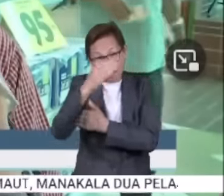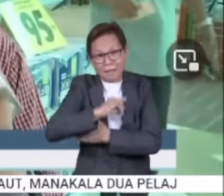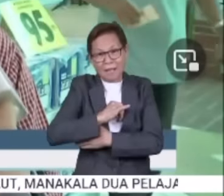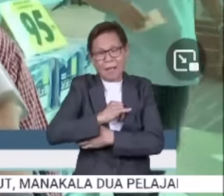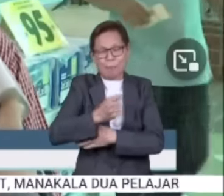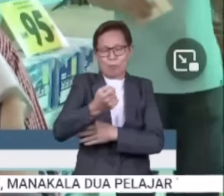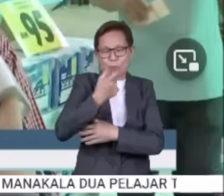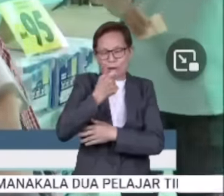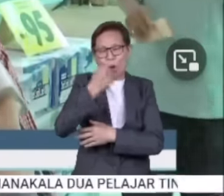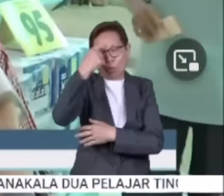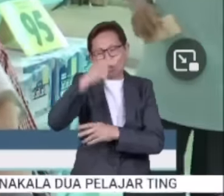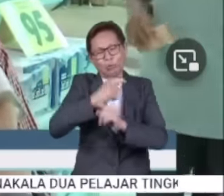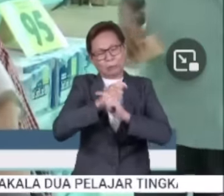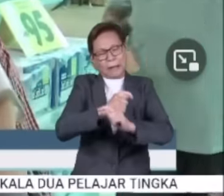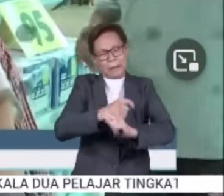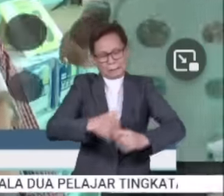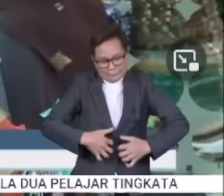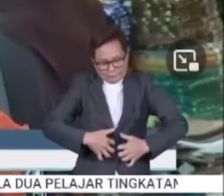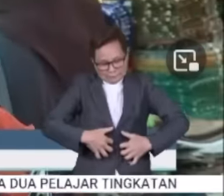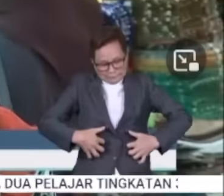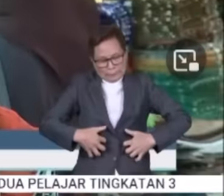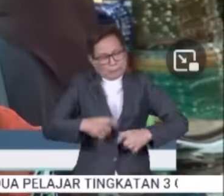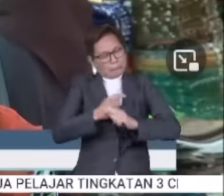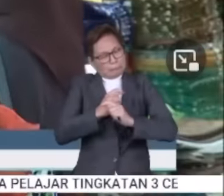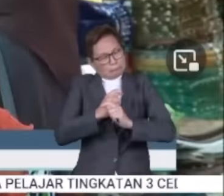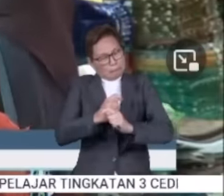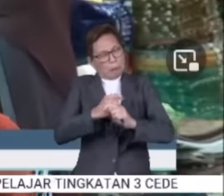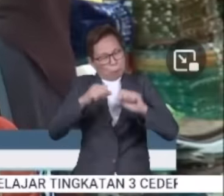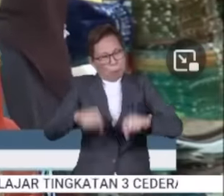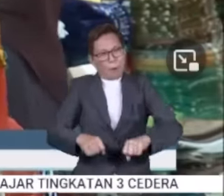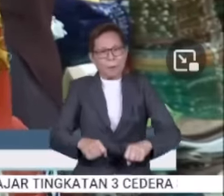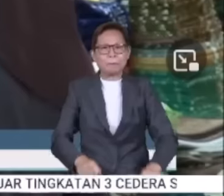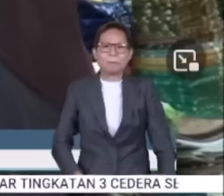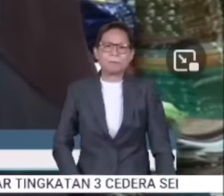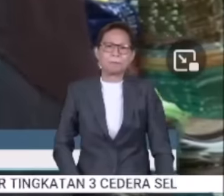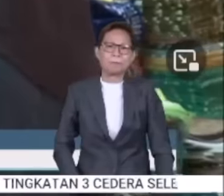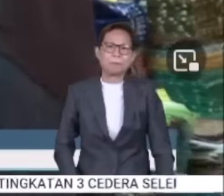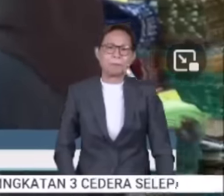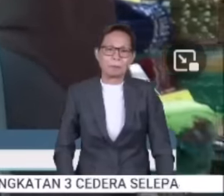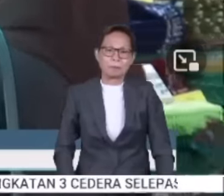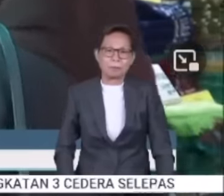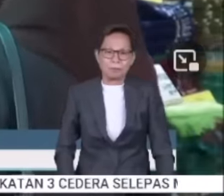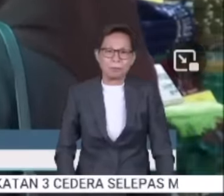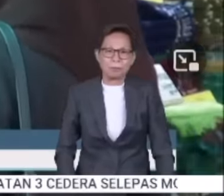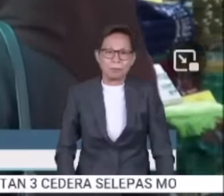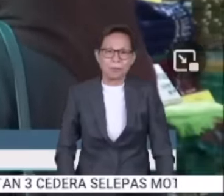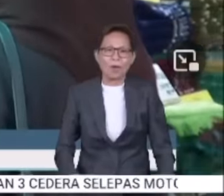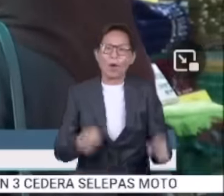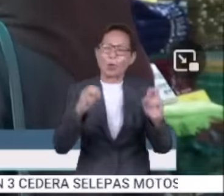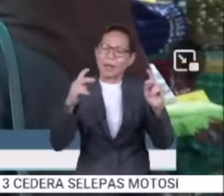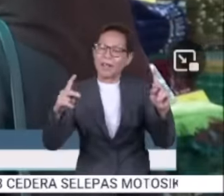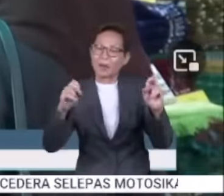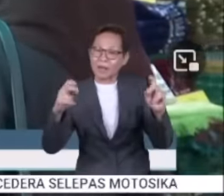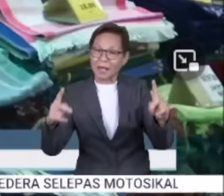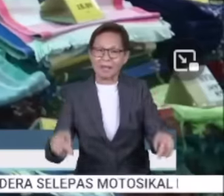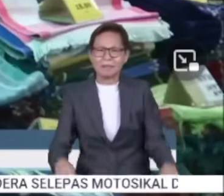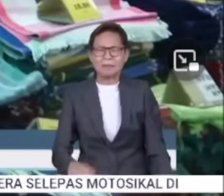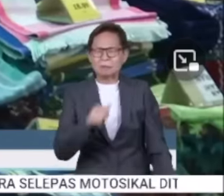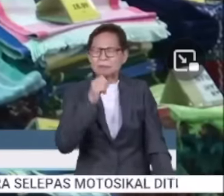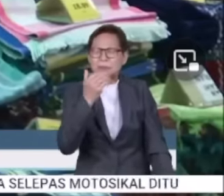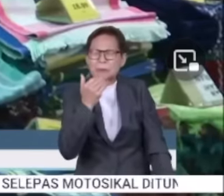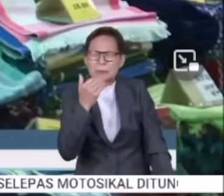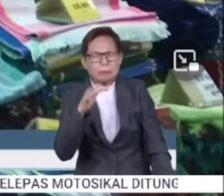bakalan untuk tahan lapar lah. Lalu beli sebab okay juga, tidak seberapa